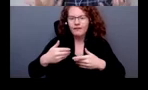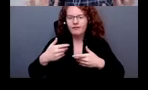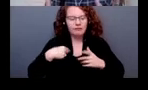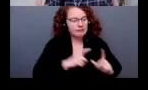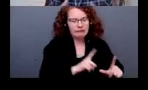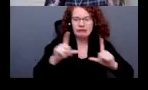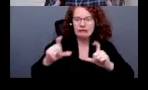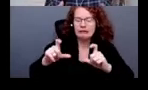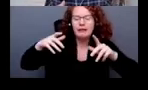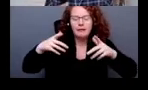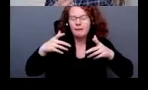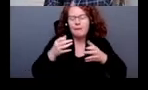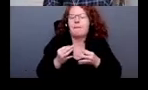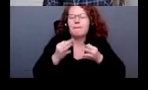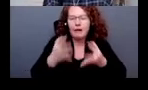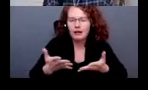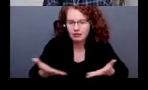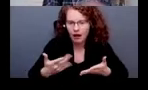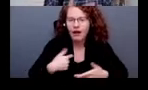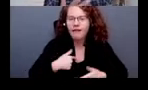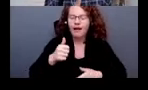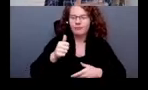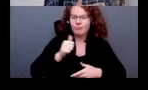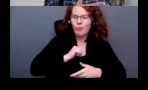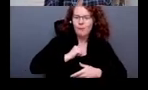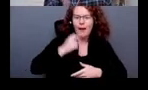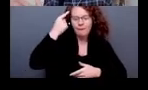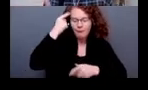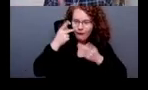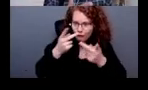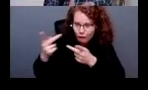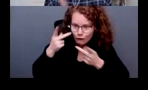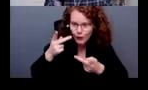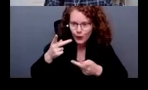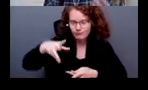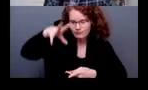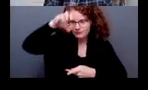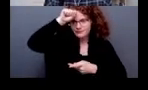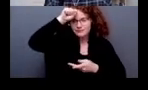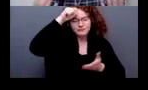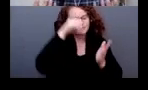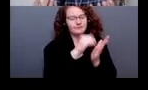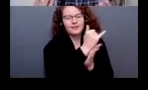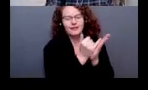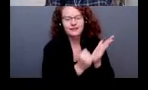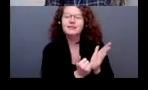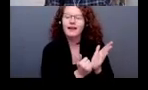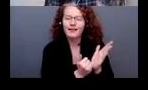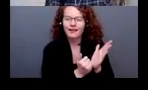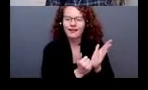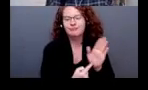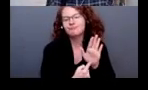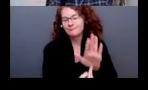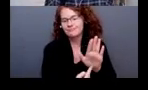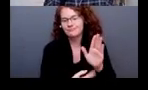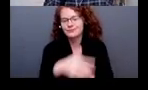pour figer l'instant, sachant qu'effectivement, je passais de longues périodes dans ces espaces, je n'avais pas toujours mon appareil